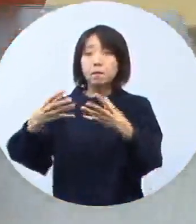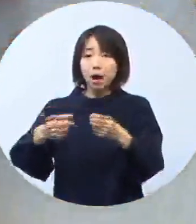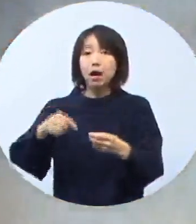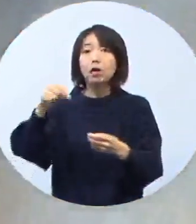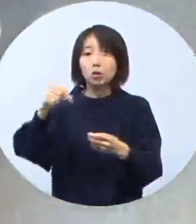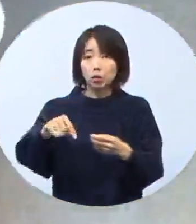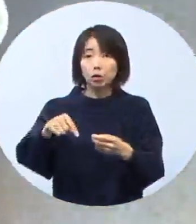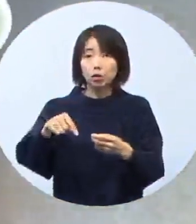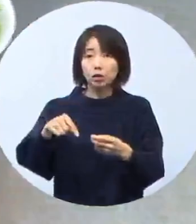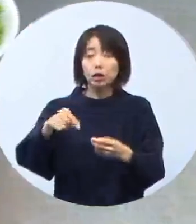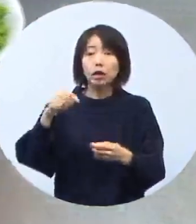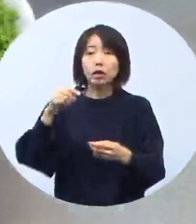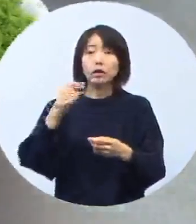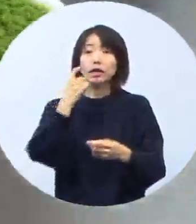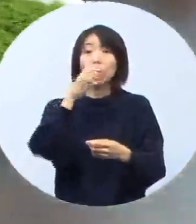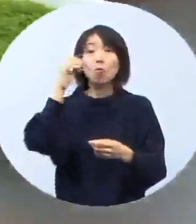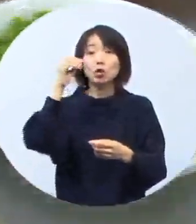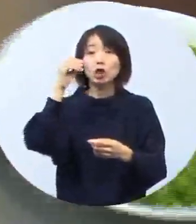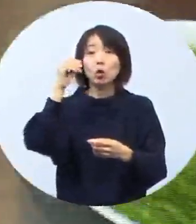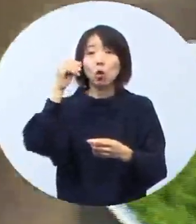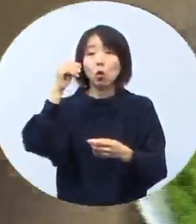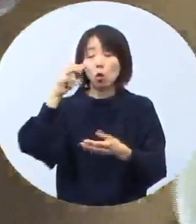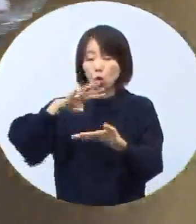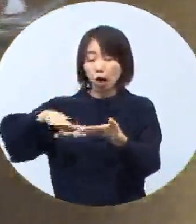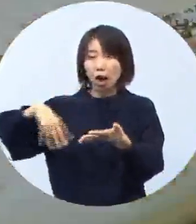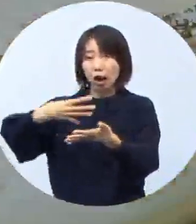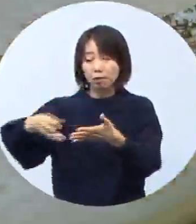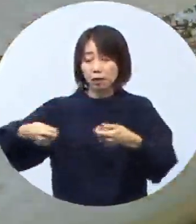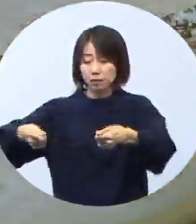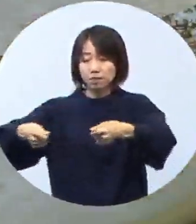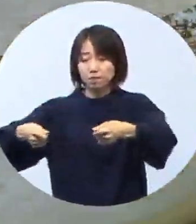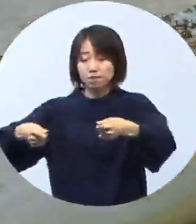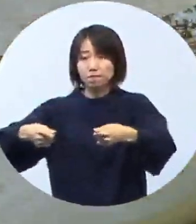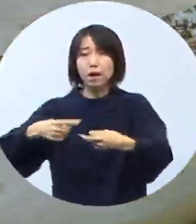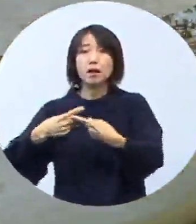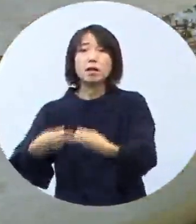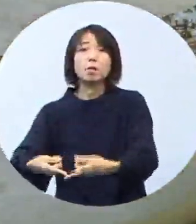まず小麦粉をふるいにかけます。